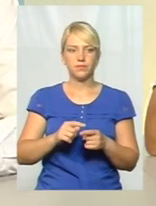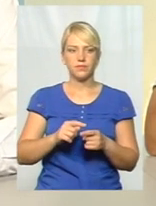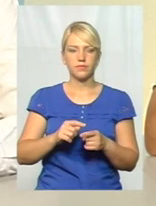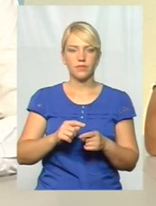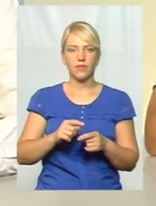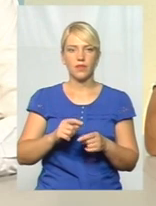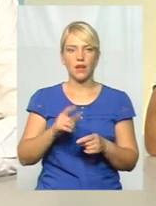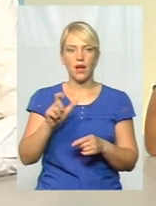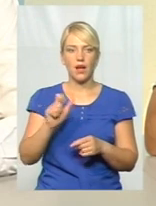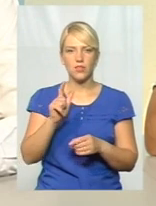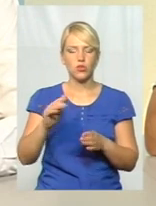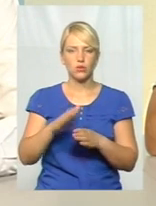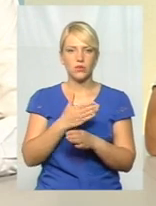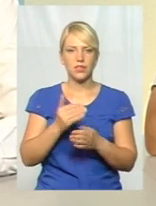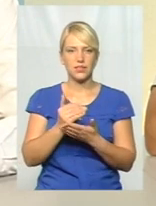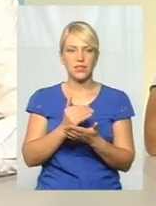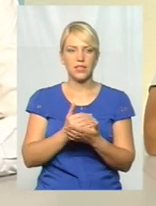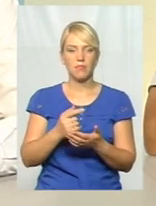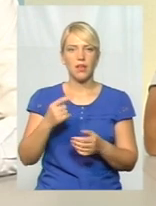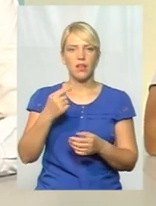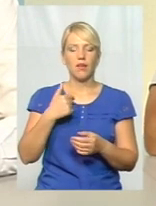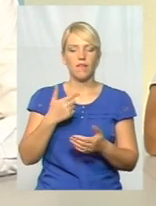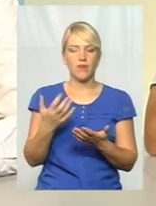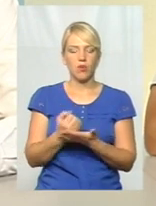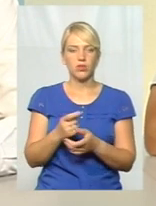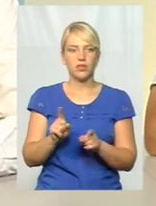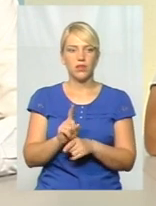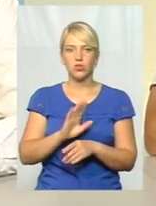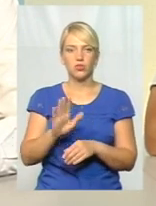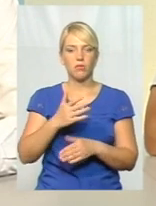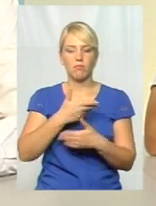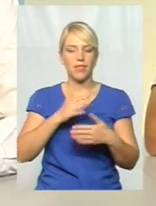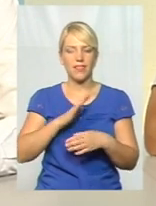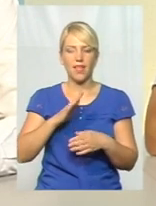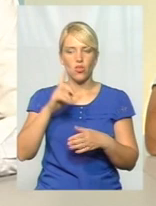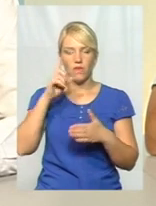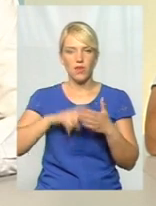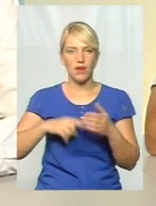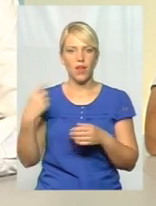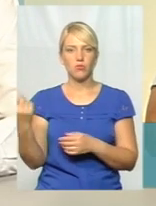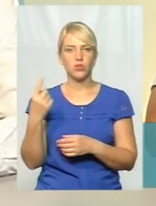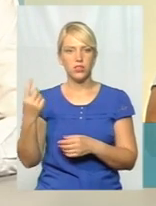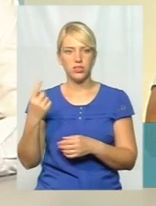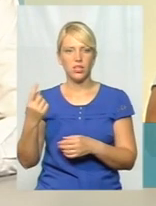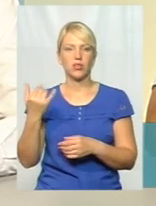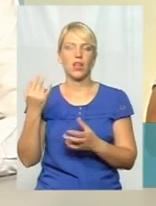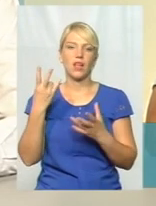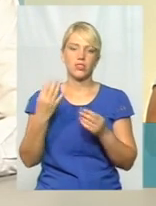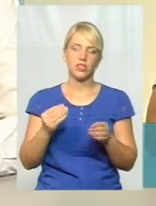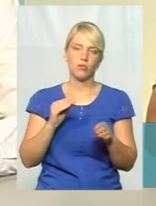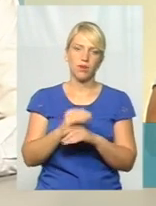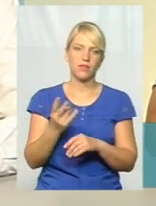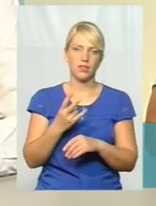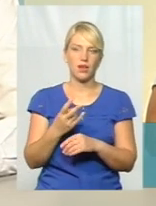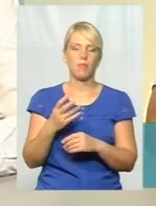в газорозподільних системах. Тобто виходить, що ми нібито вже не довіряємо лічильнику, а треба, щоб ще підтвердити оцим модемом